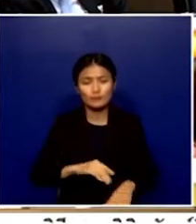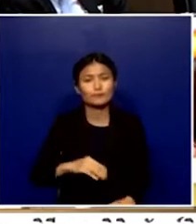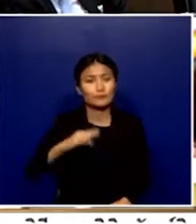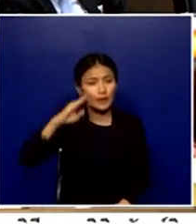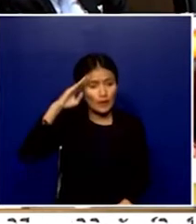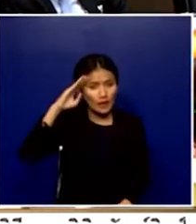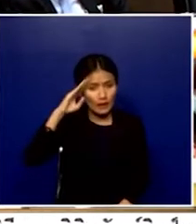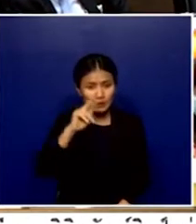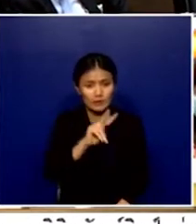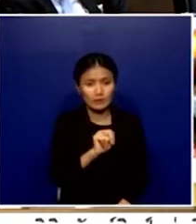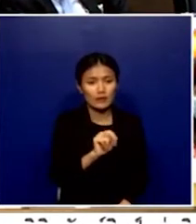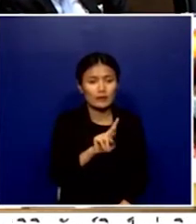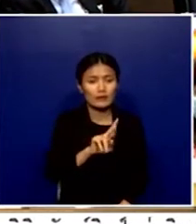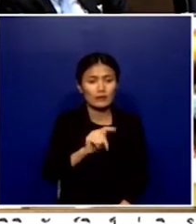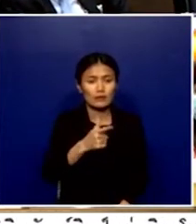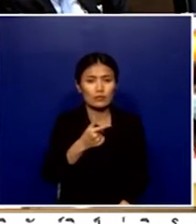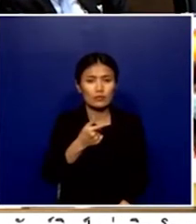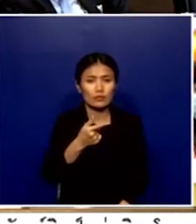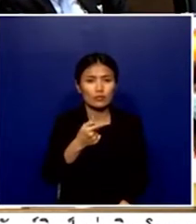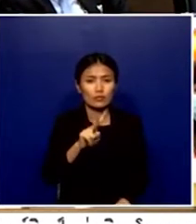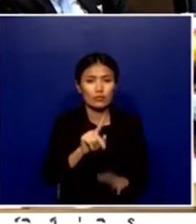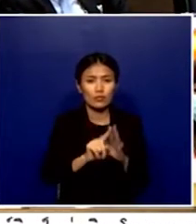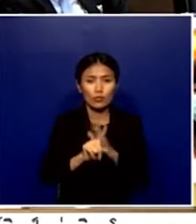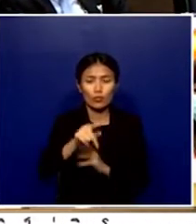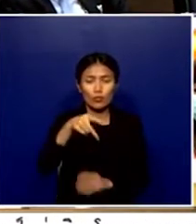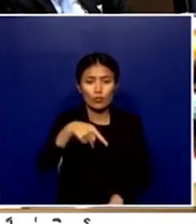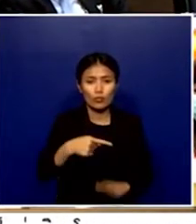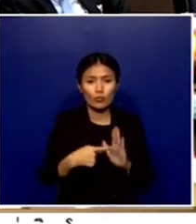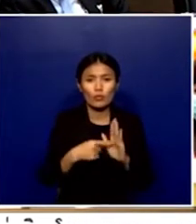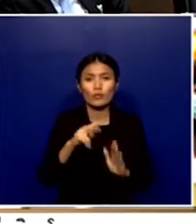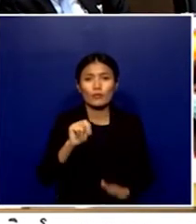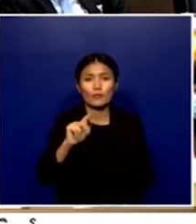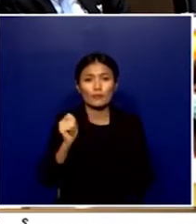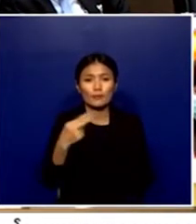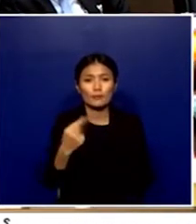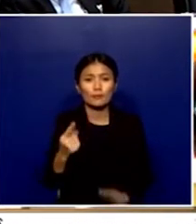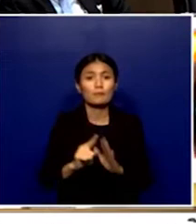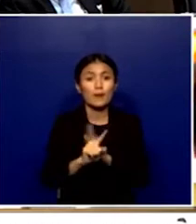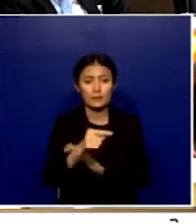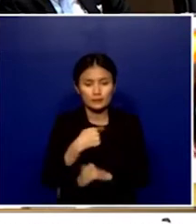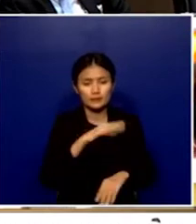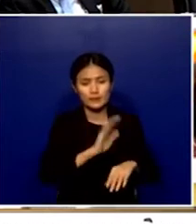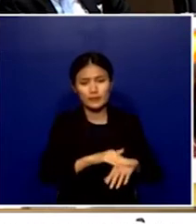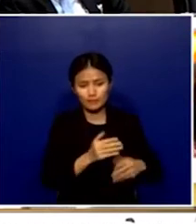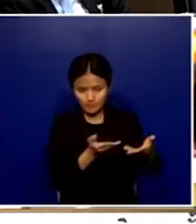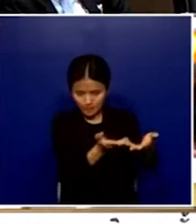ให้ Muhammad และป proper commentingกวาผ anf.ปหไม่